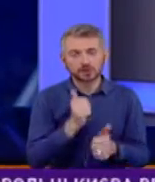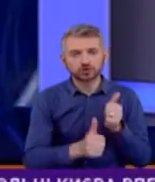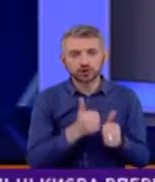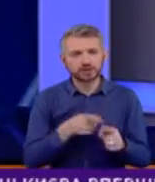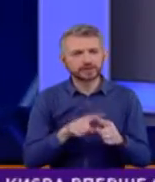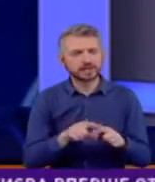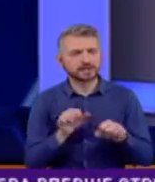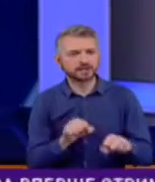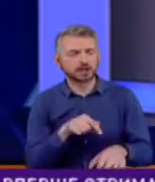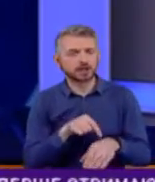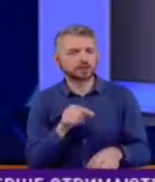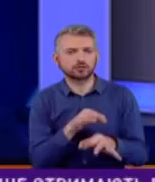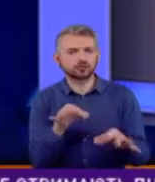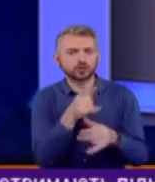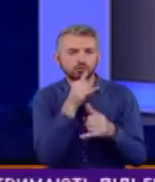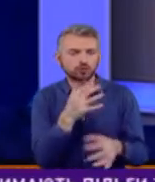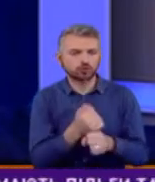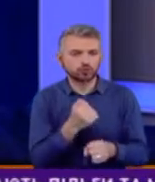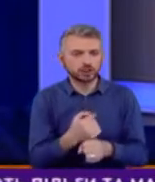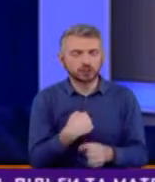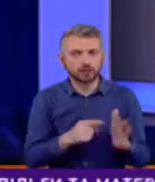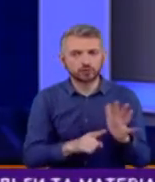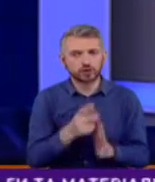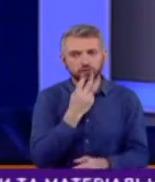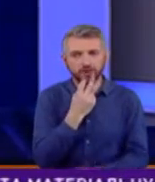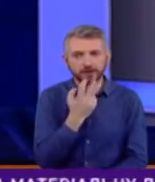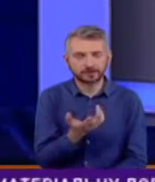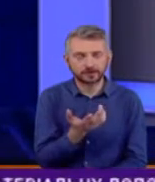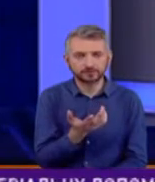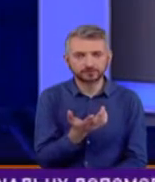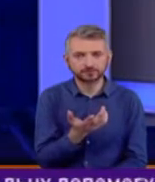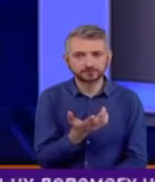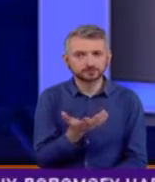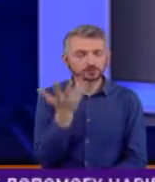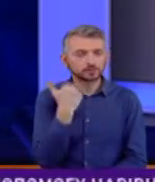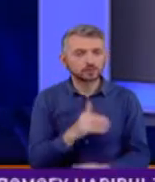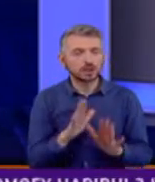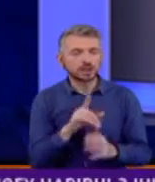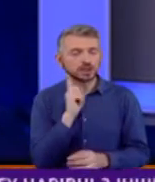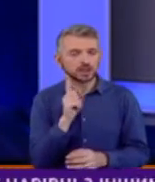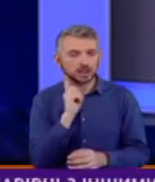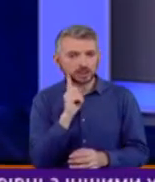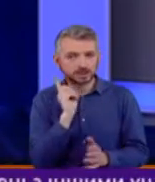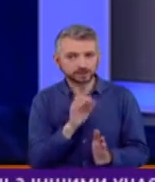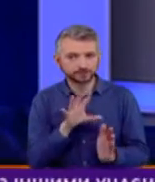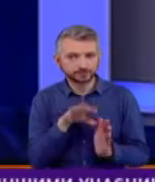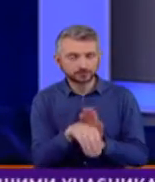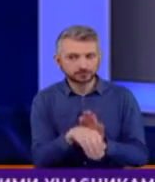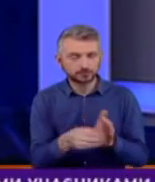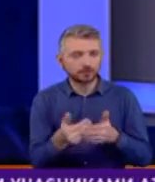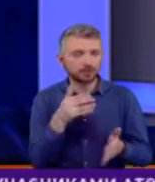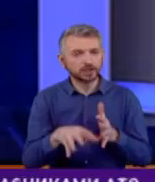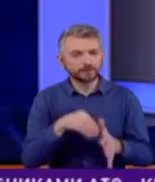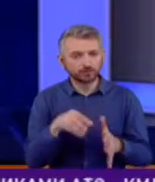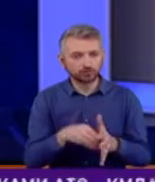захисна реакція, нічого не можу зробити. Я починаю сміятися. Коли тільки Зеленський вступив в